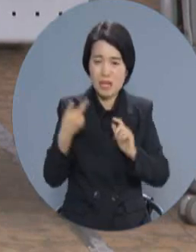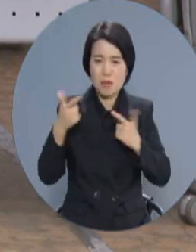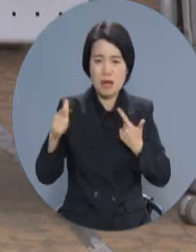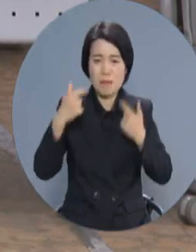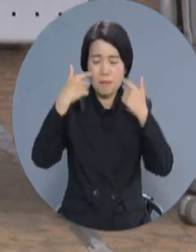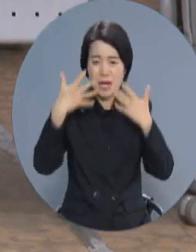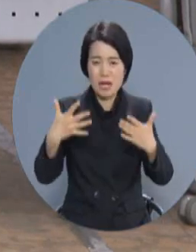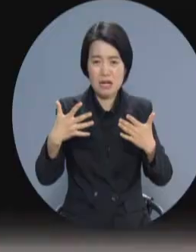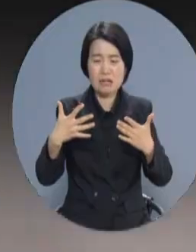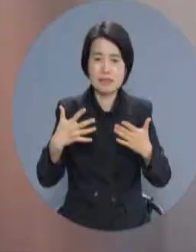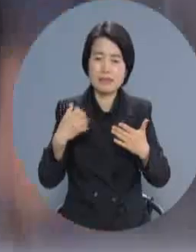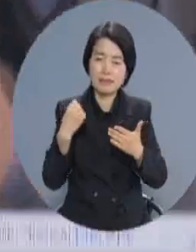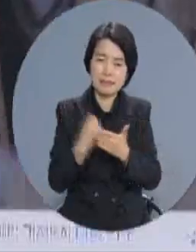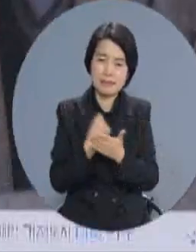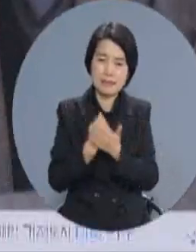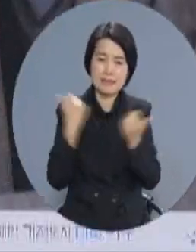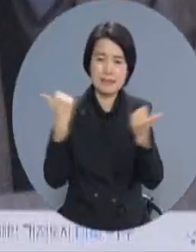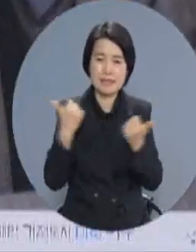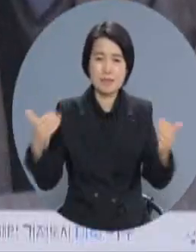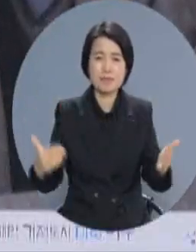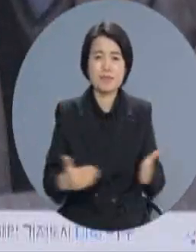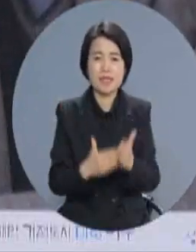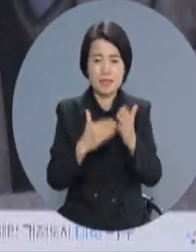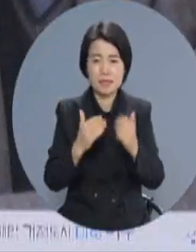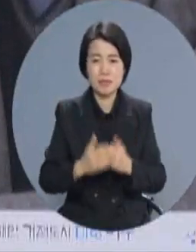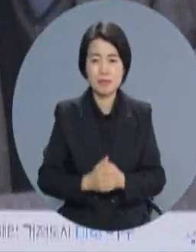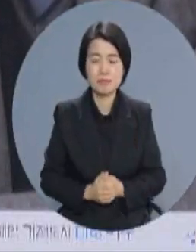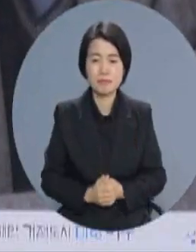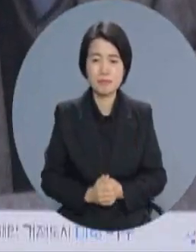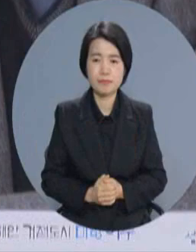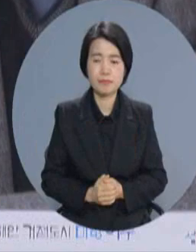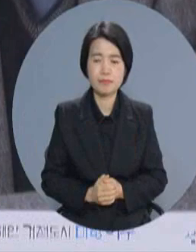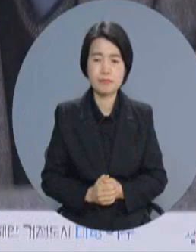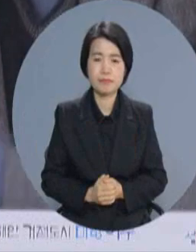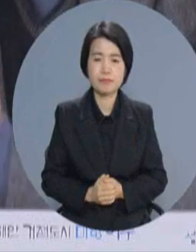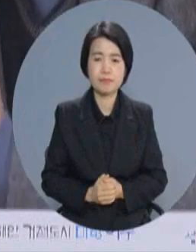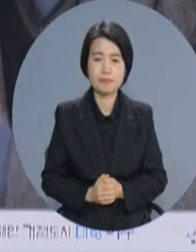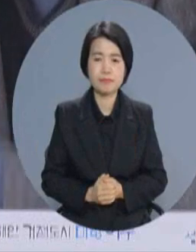입장 차이만 확인한 채 아쉬움 속에서 마무리됐습니다. MBC 뉴스 김주입니다.